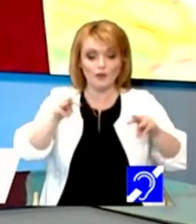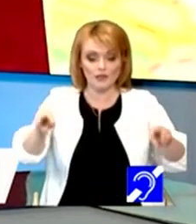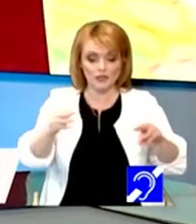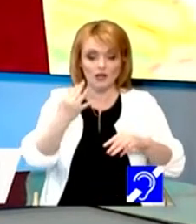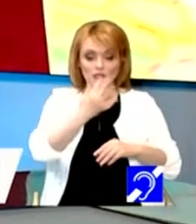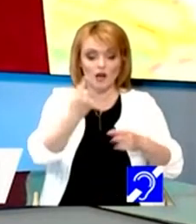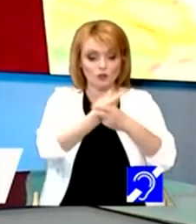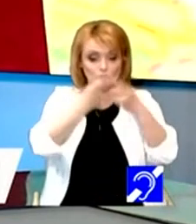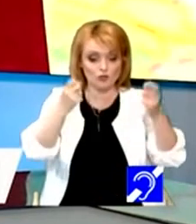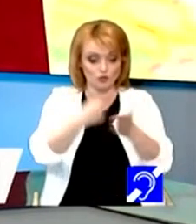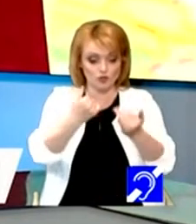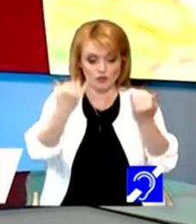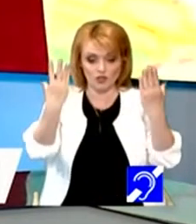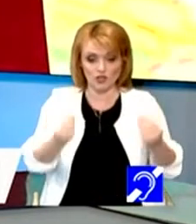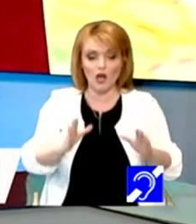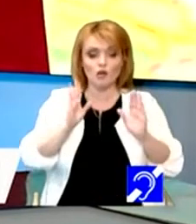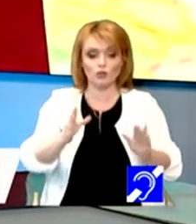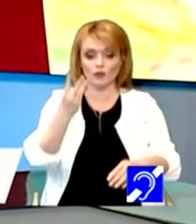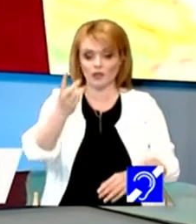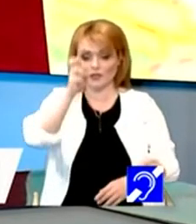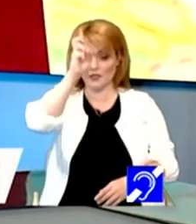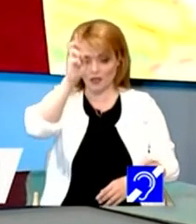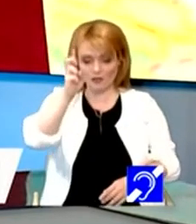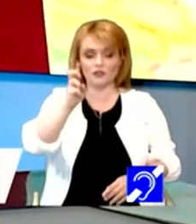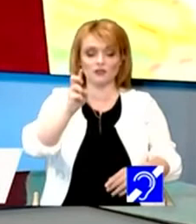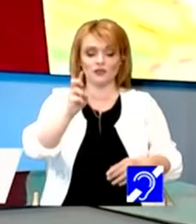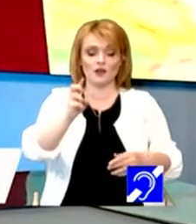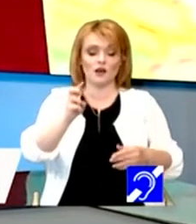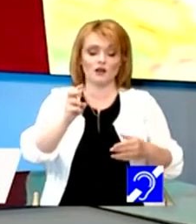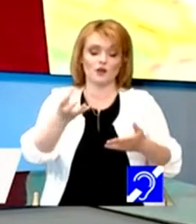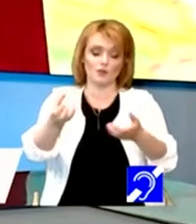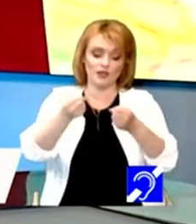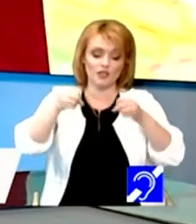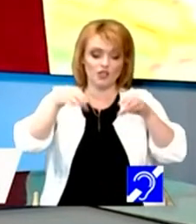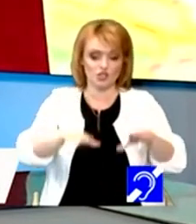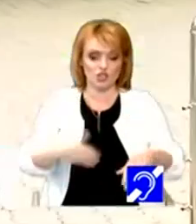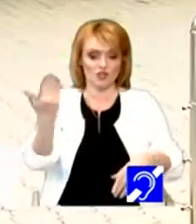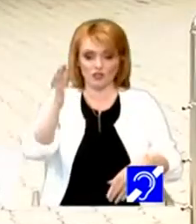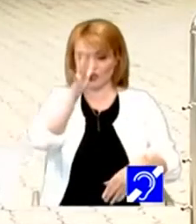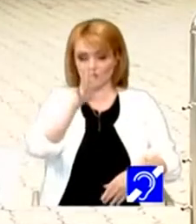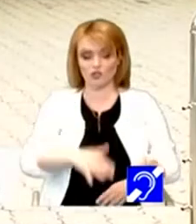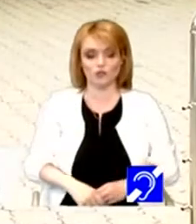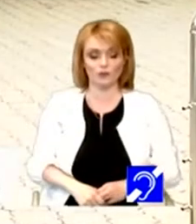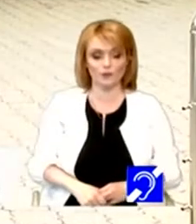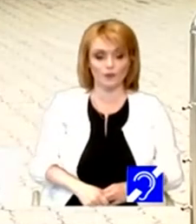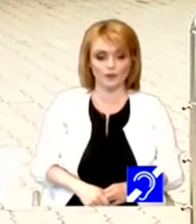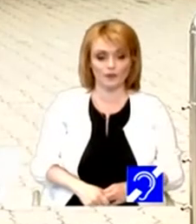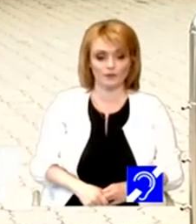de Externe anunță că până în prezent doar 3 state au recunoscut actul emis de Chișinău.